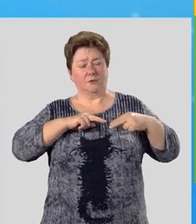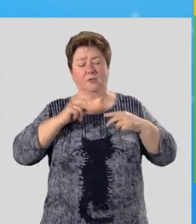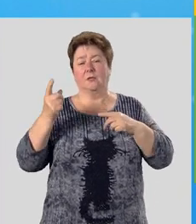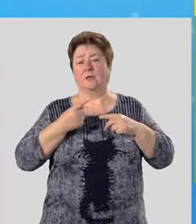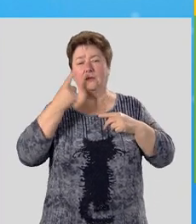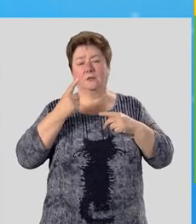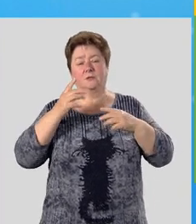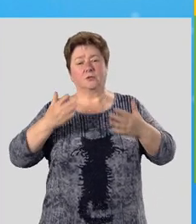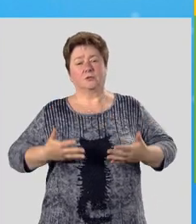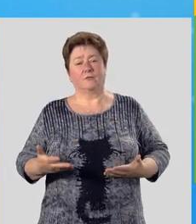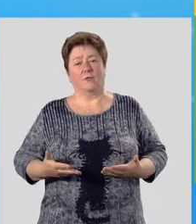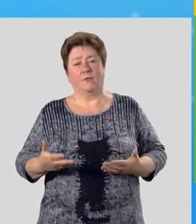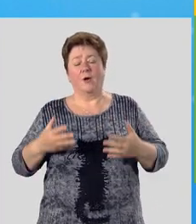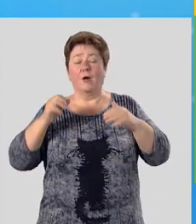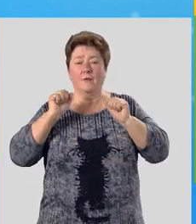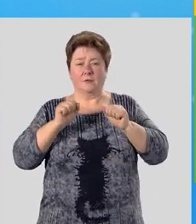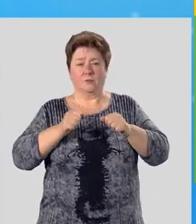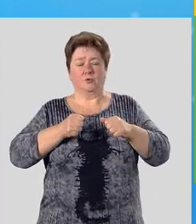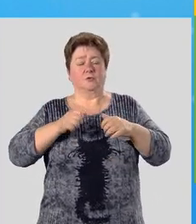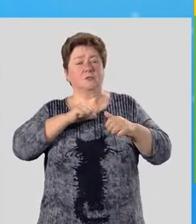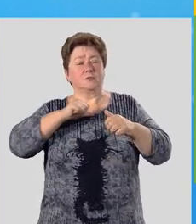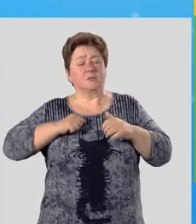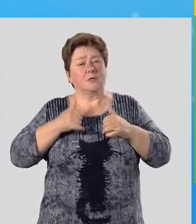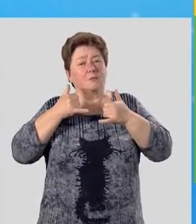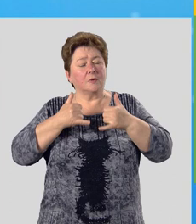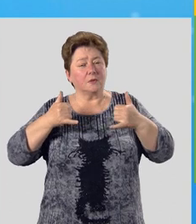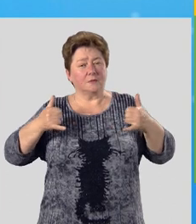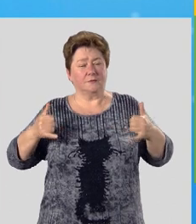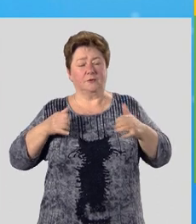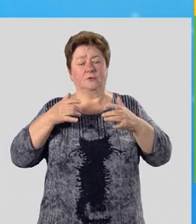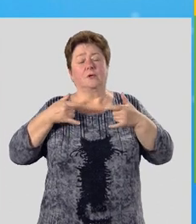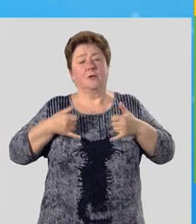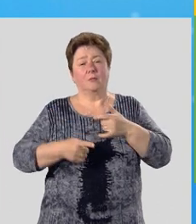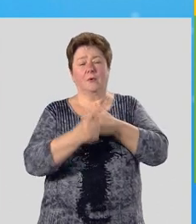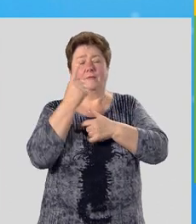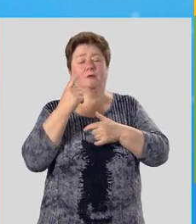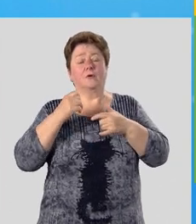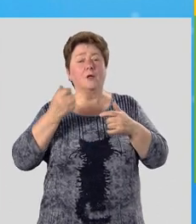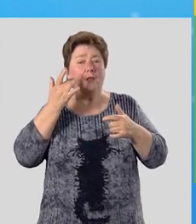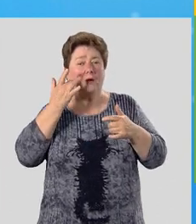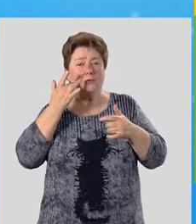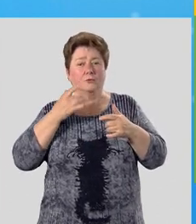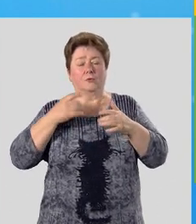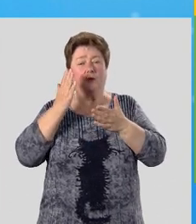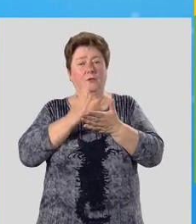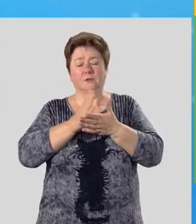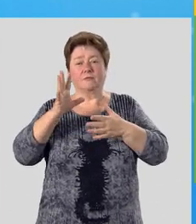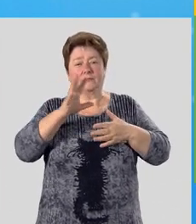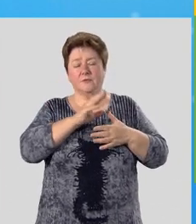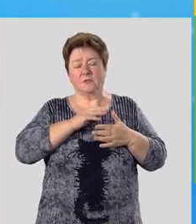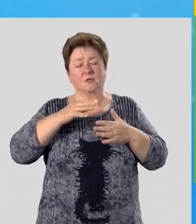структурно-функциональная единица живого, способная к самовоспроизведению, для которой характерны